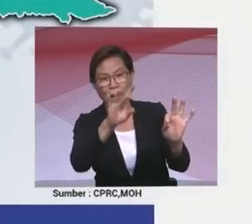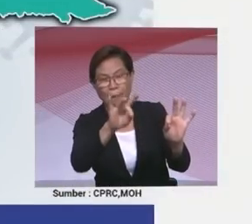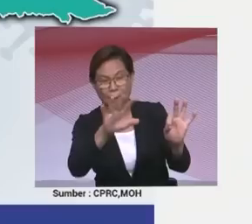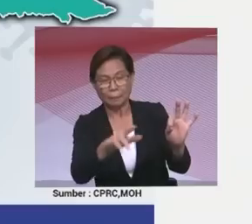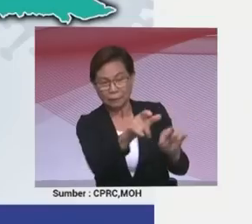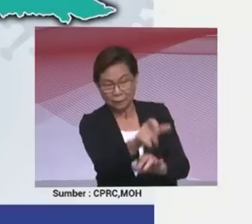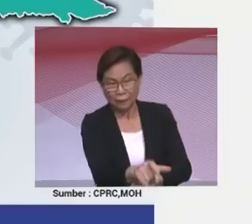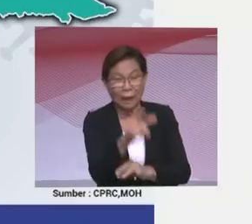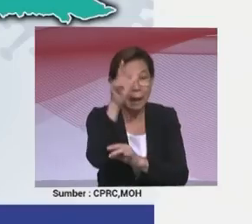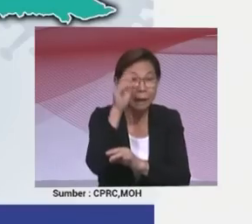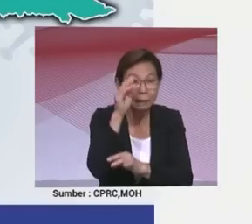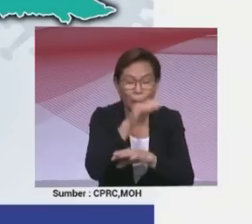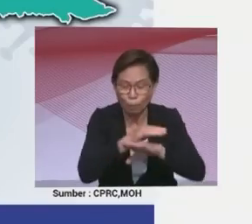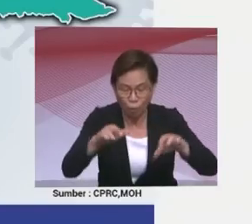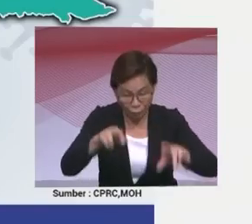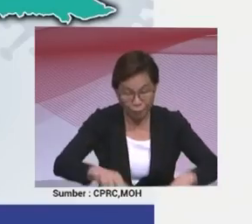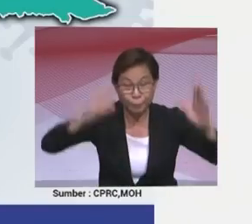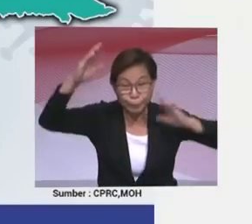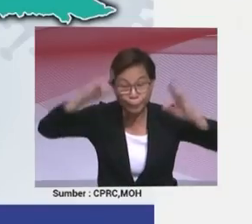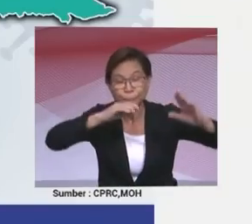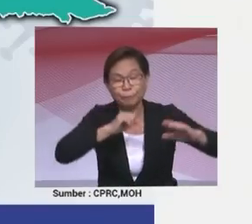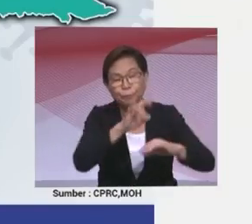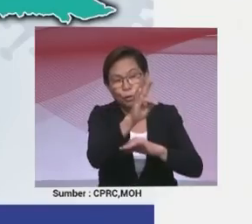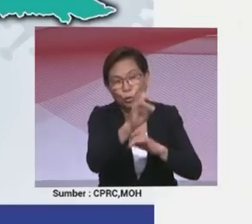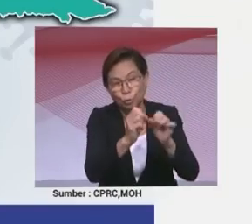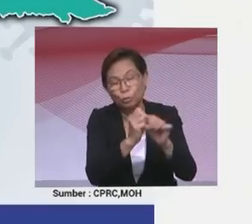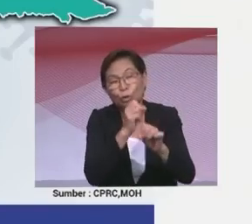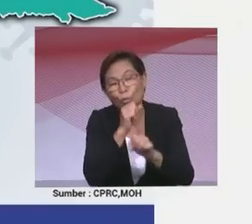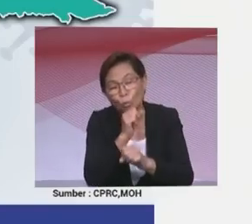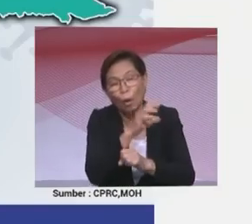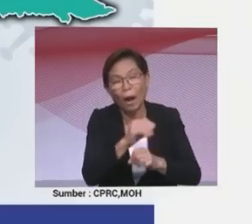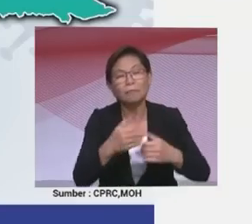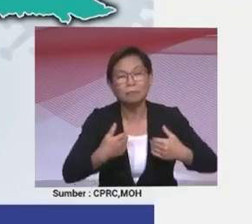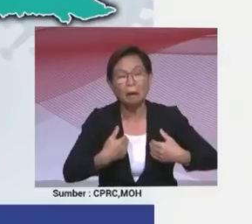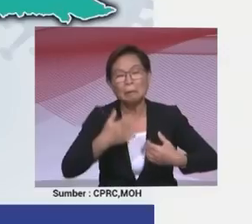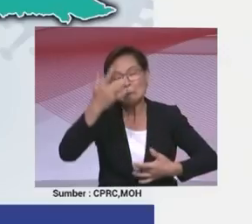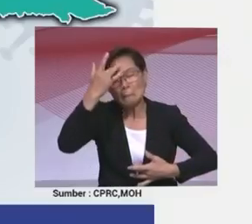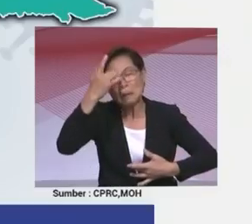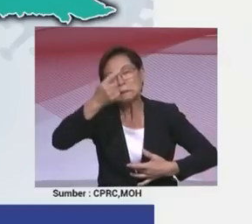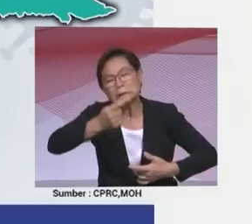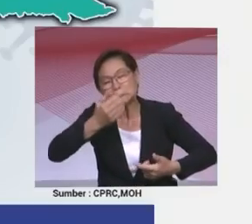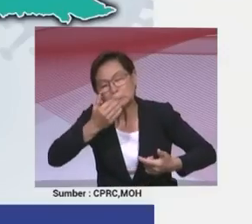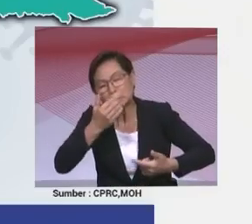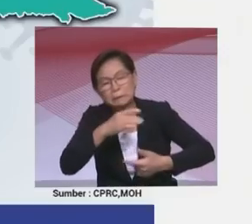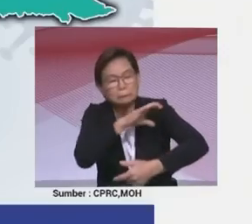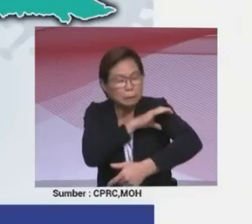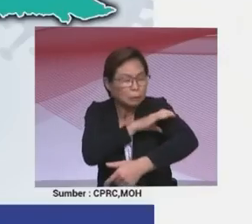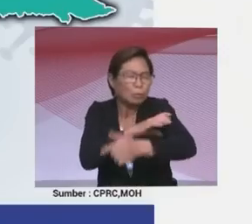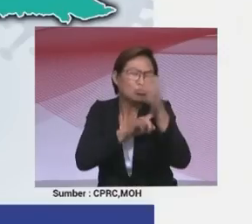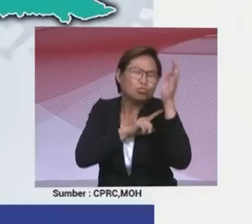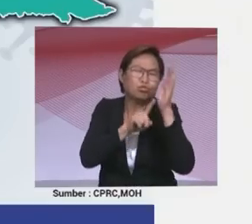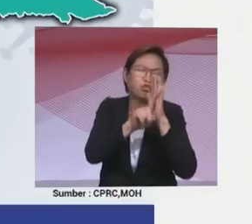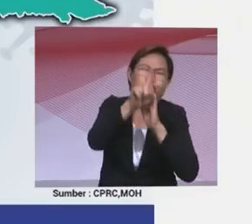29,185, seorang lelaki bukan warga negara berusia 70 tahun, mempunyai latar belakang penyakit kencing manis dan darah tinggi.